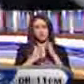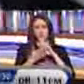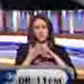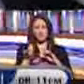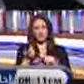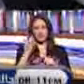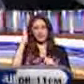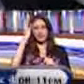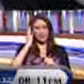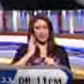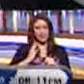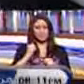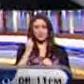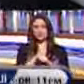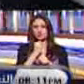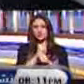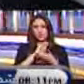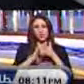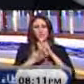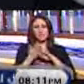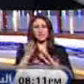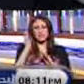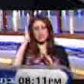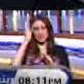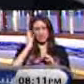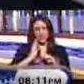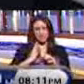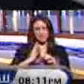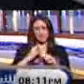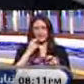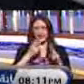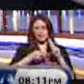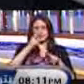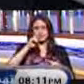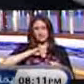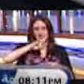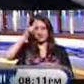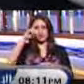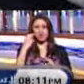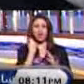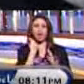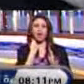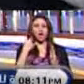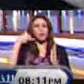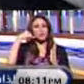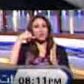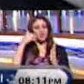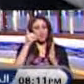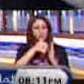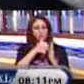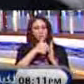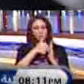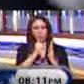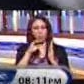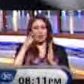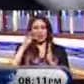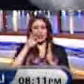أخويا راح هناك ليبيا عشان يشتغل. بصوا لقيلوا للنمرة بتاع التليفون على موبايل الأخ ده اللي هو بتاع